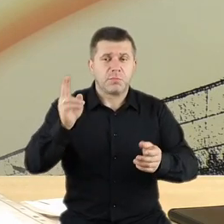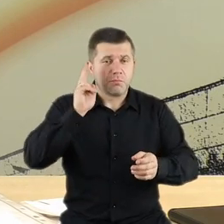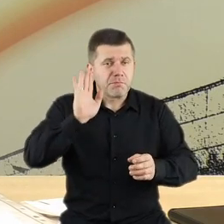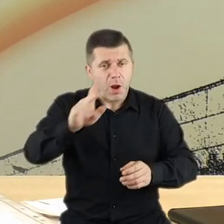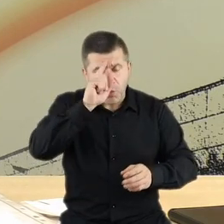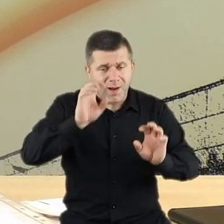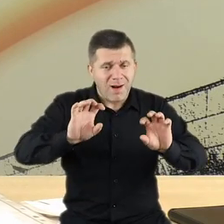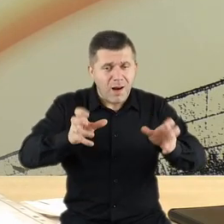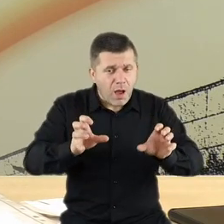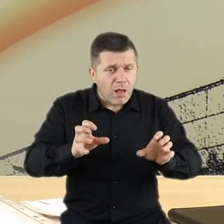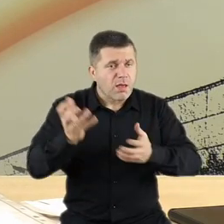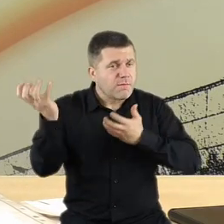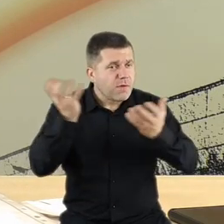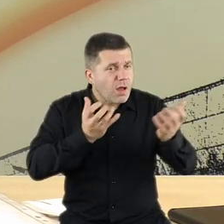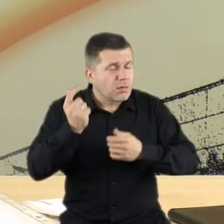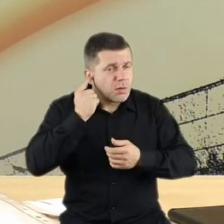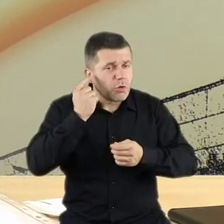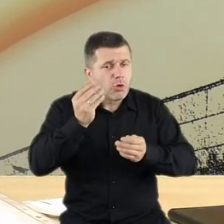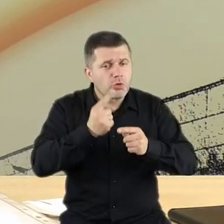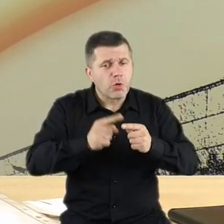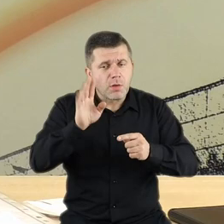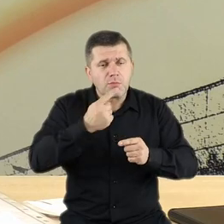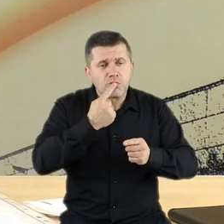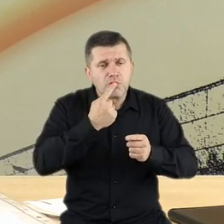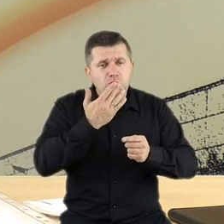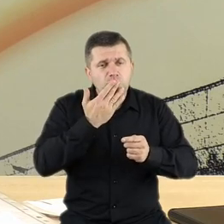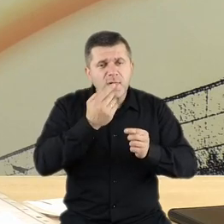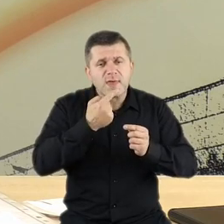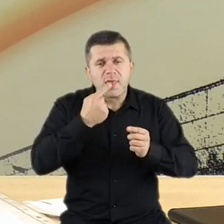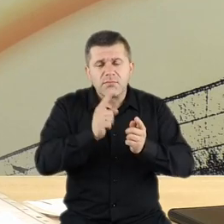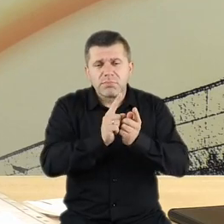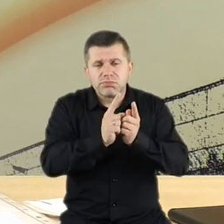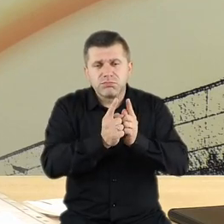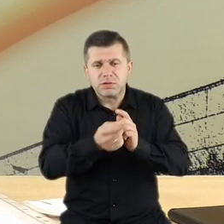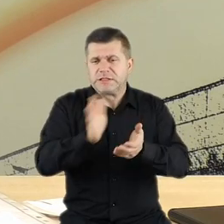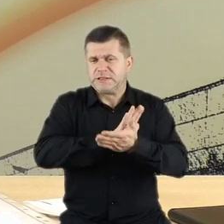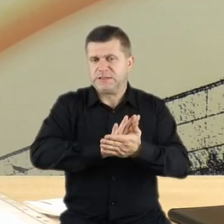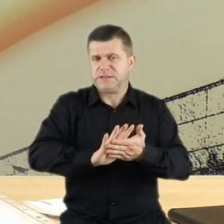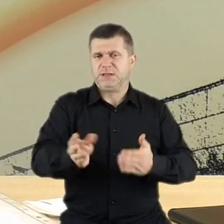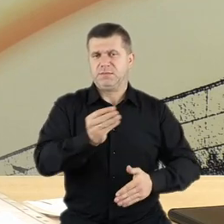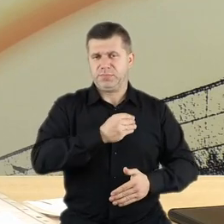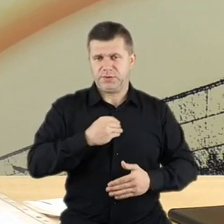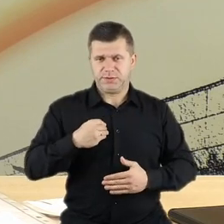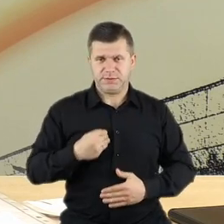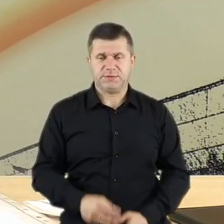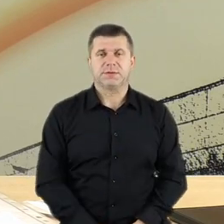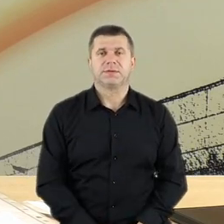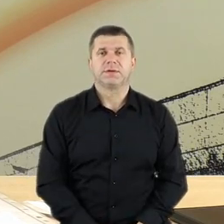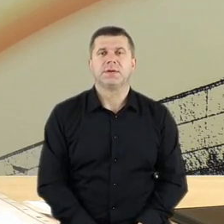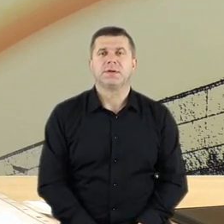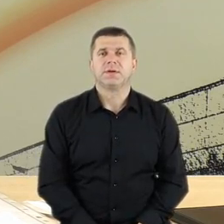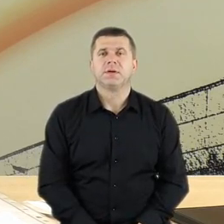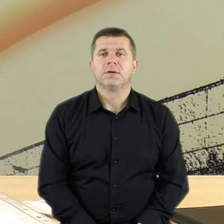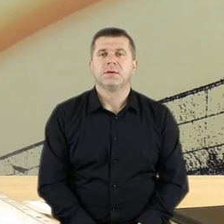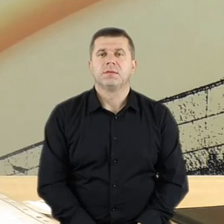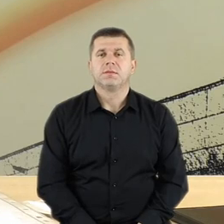no zaczęli już tak trochę mówić tym językiem czystym polskim No ale